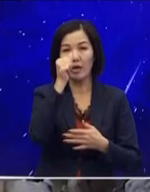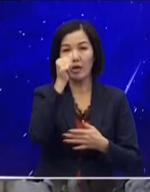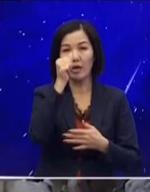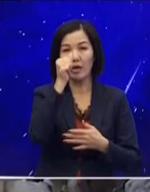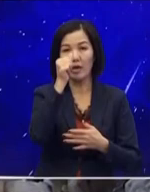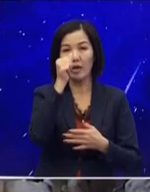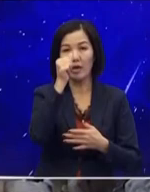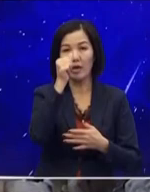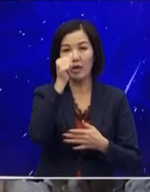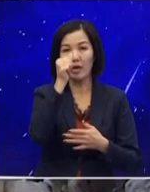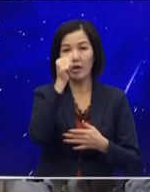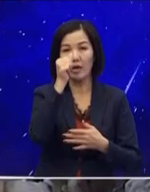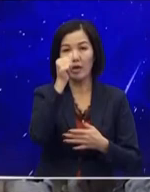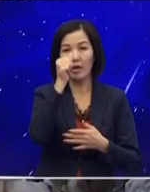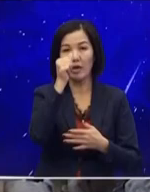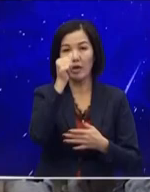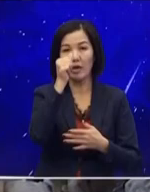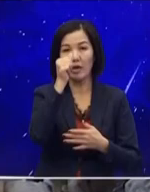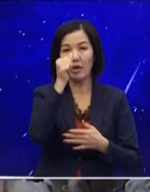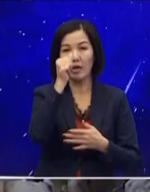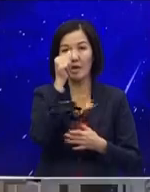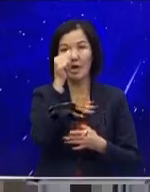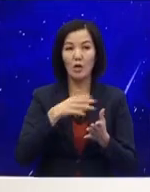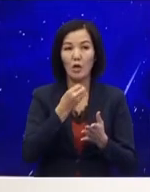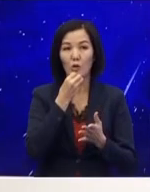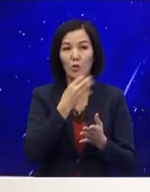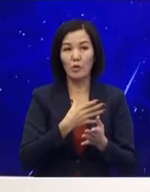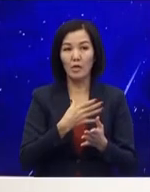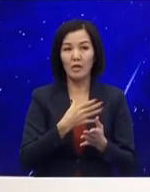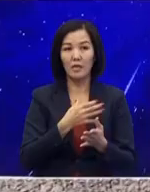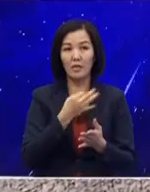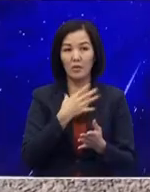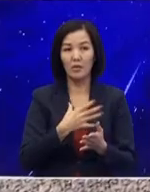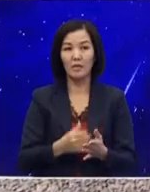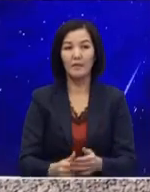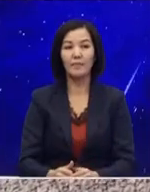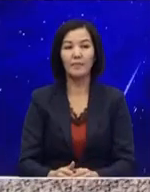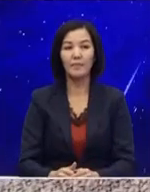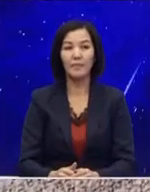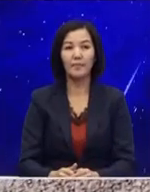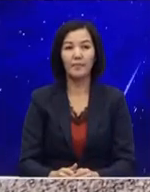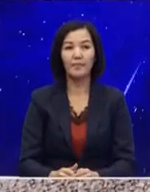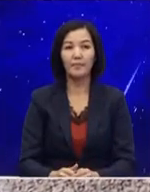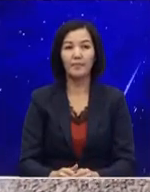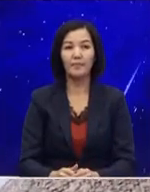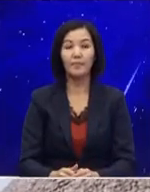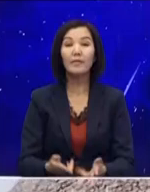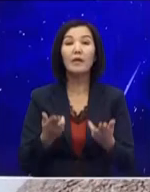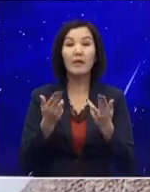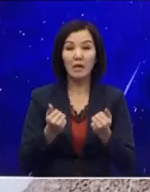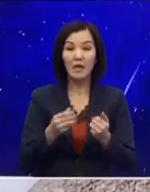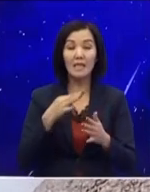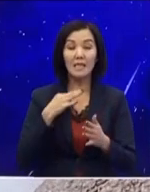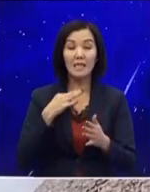Мен жұмысқа қырғызды. Жұмыс жақсы, маған ойнайды. Да, конечно, исправиться. Я, олым